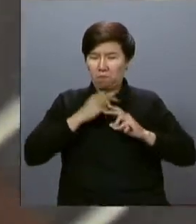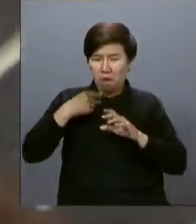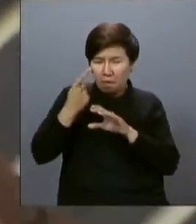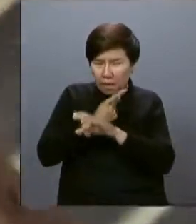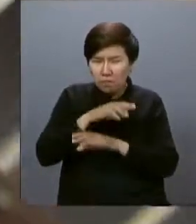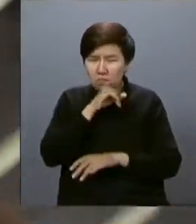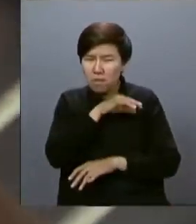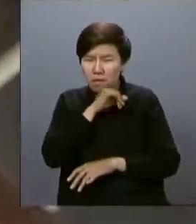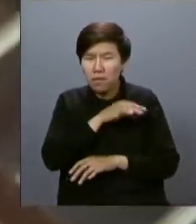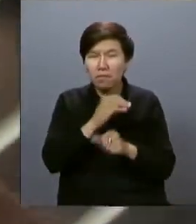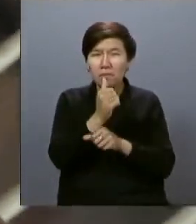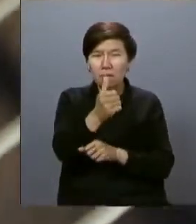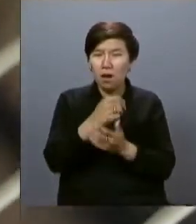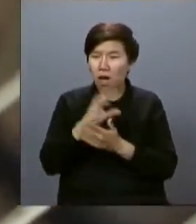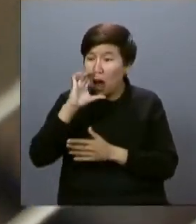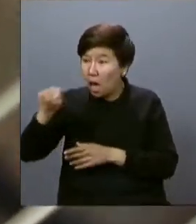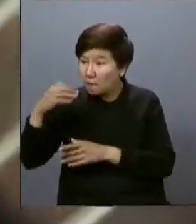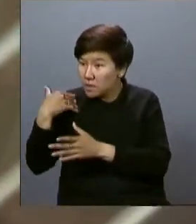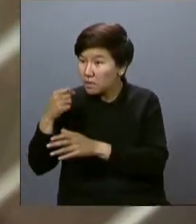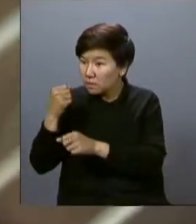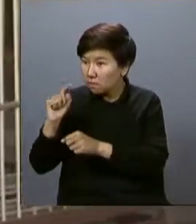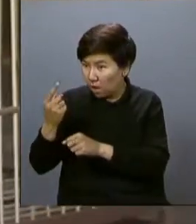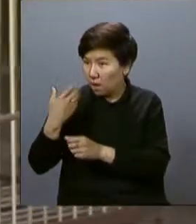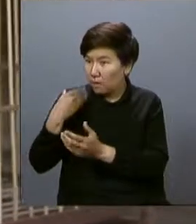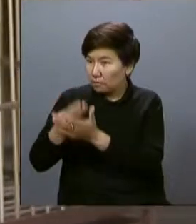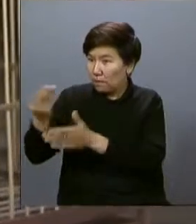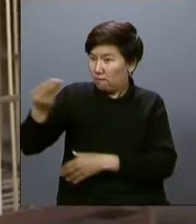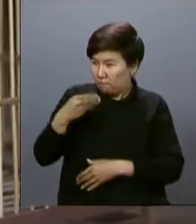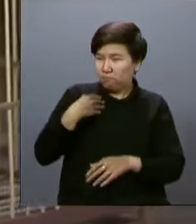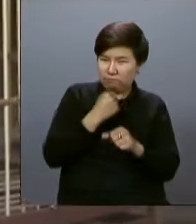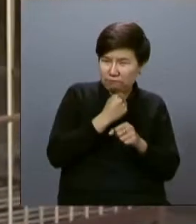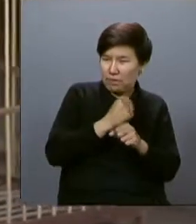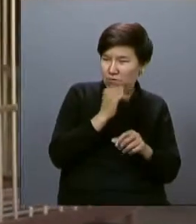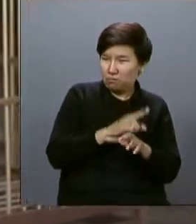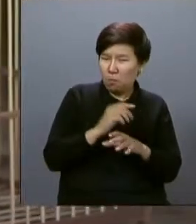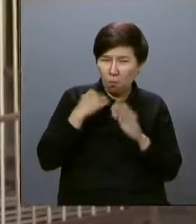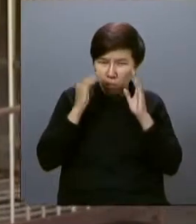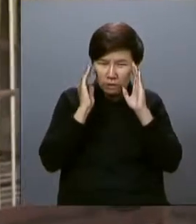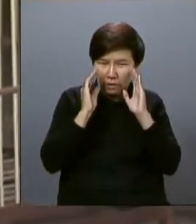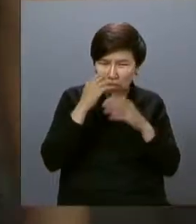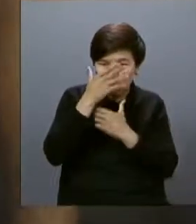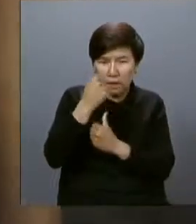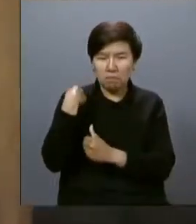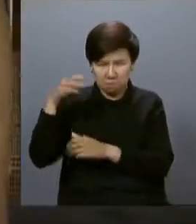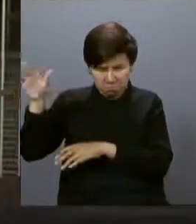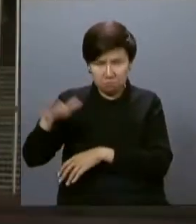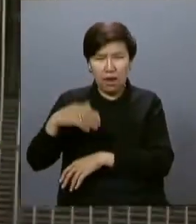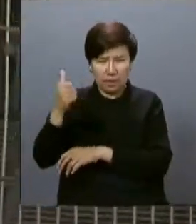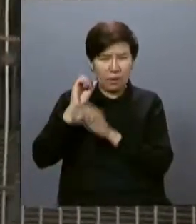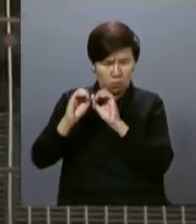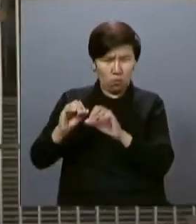ดอร์มามันก็อยู่ได้ทำได้ทั้งต้องใจทุกคนนะมาเรียนรู้ได้สอนให้ได้เ